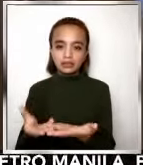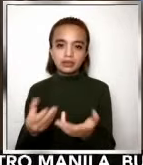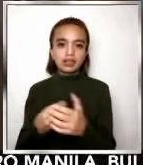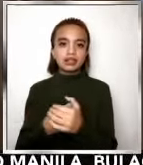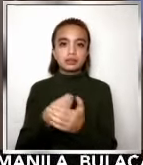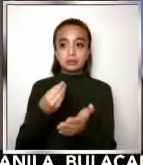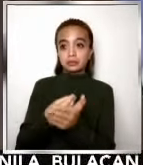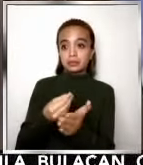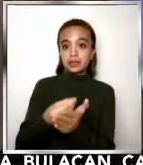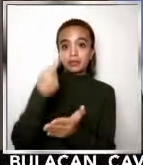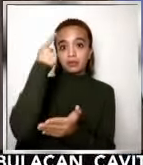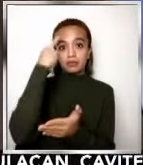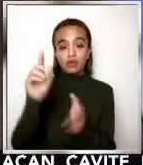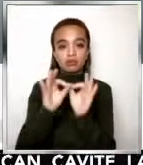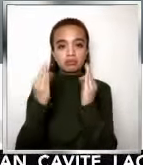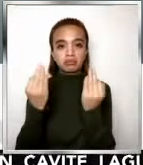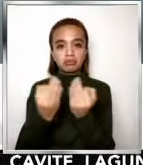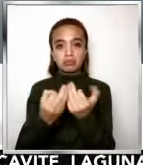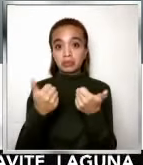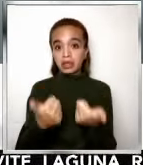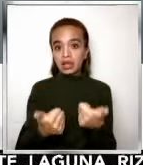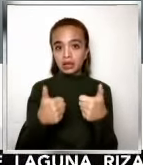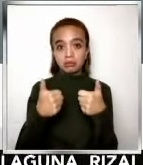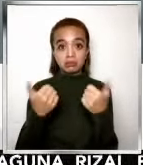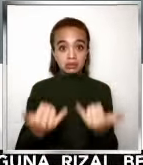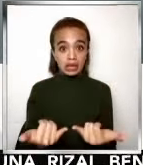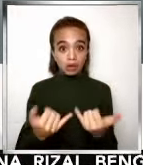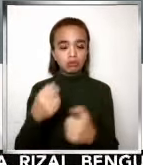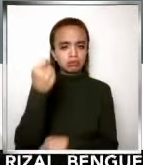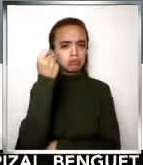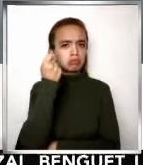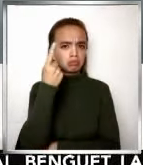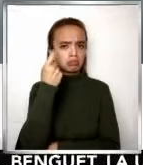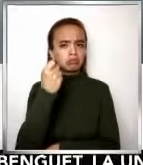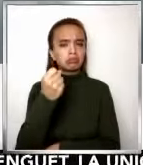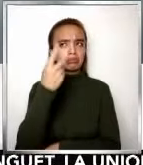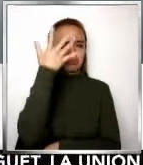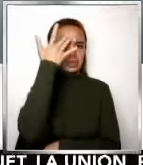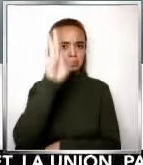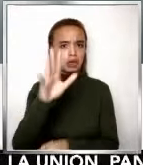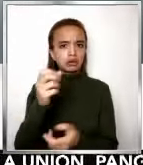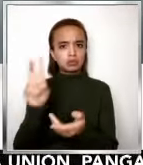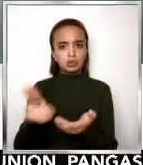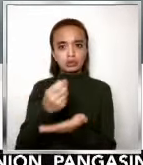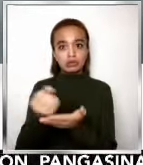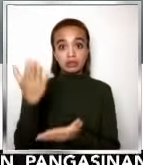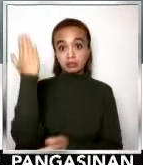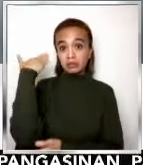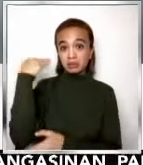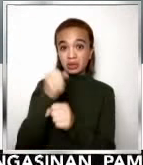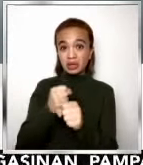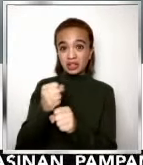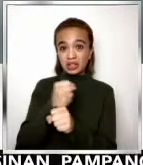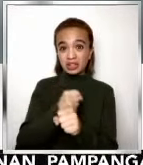wise spender na rin daw siya. Yung dati na nakapag-coffee pa ako sa labas, mas nag-invest na lang ako